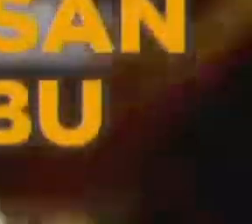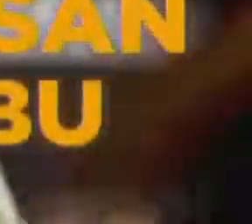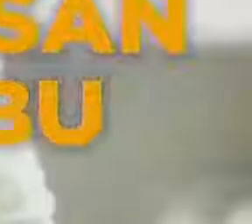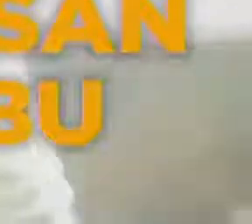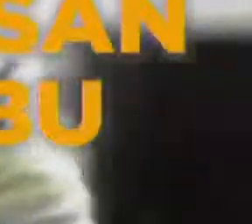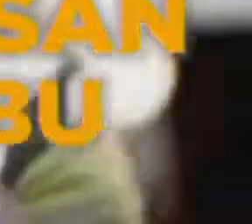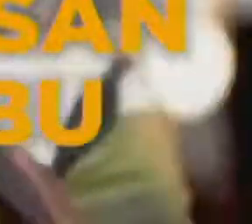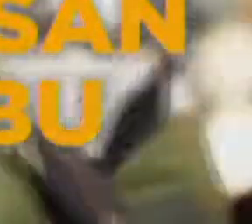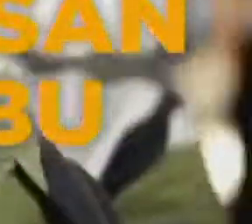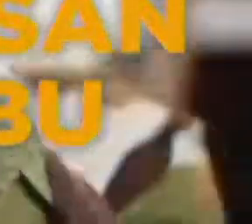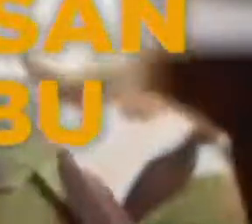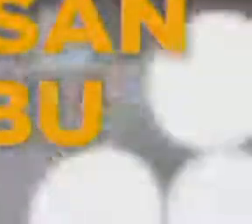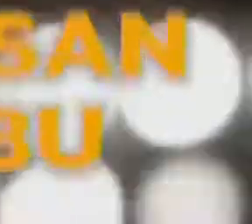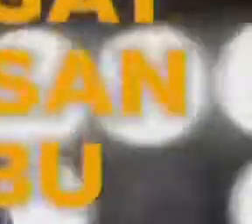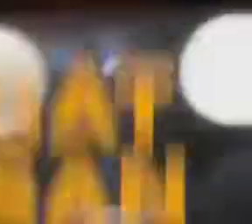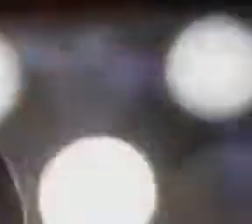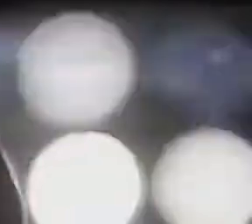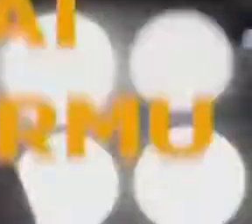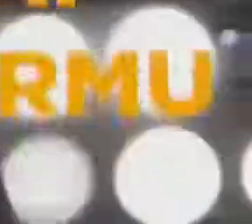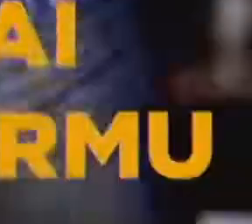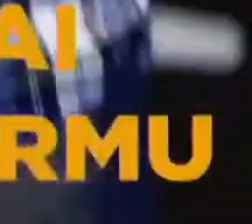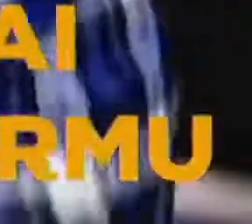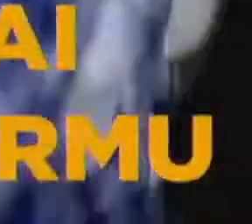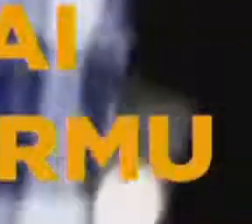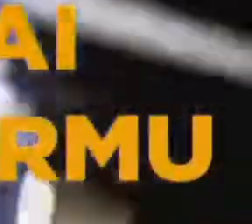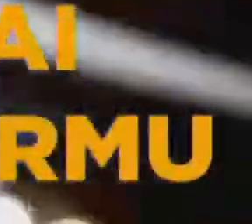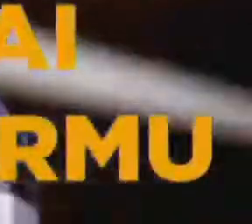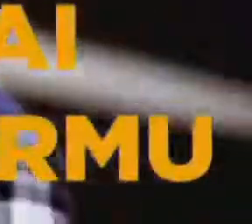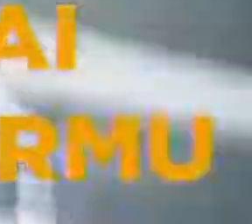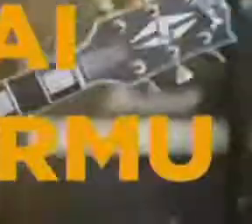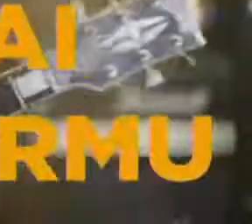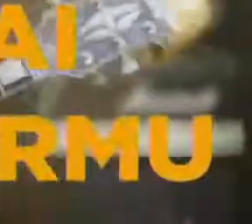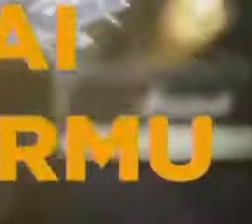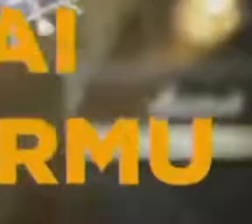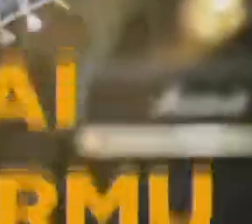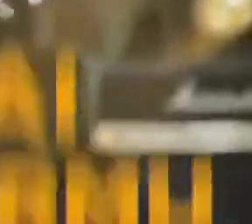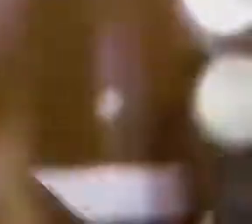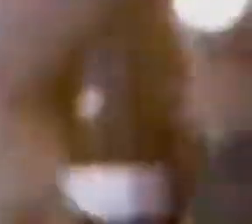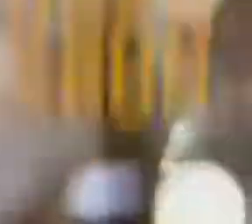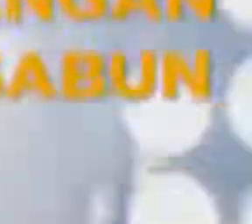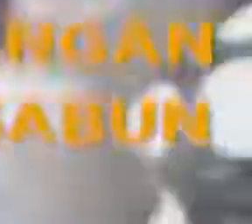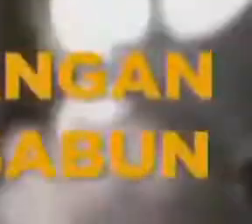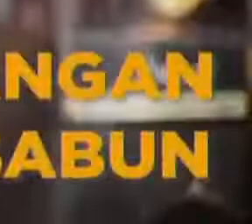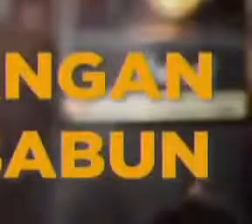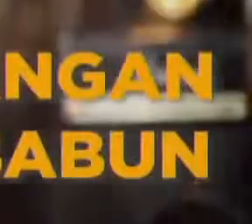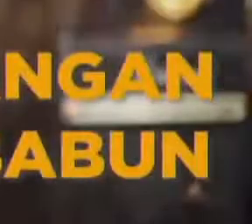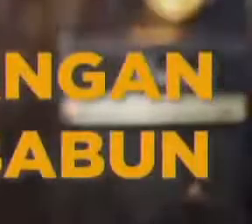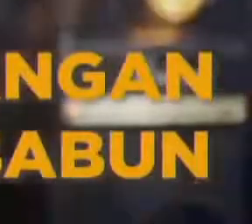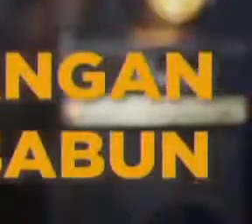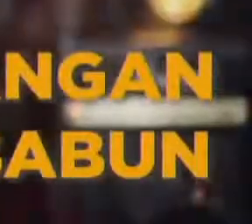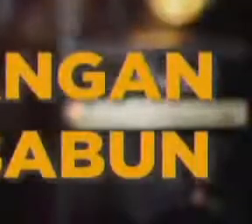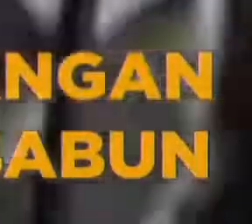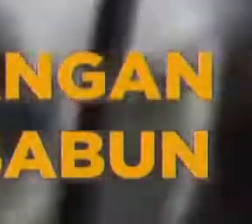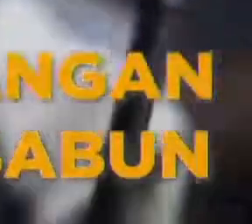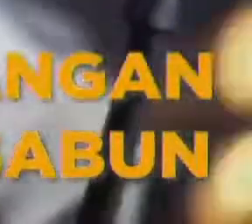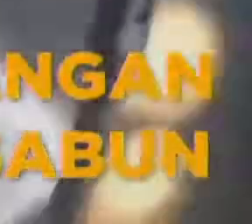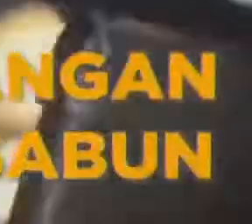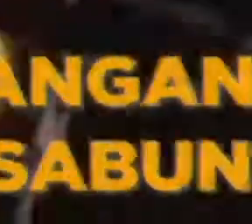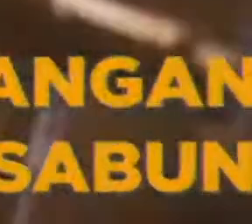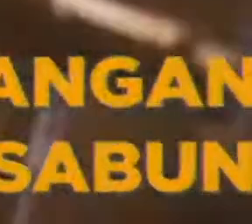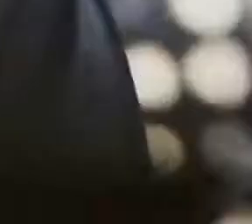Ingat pesan ibu, pakai maskermu, cuci tangan